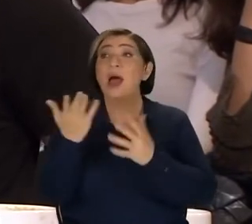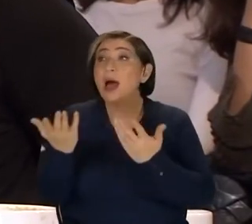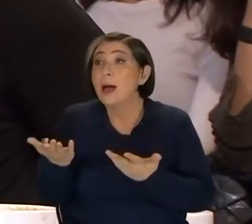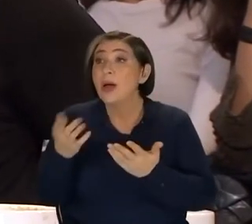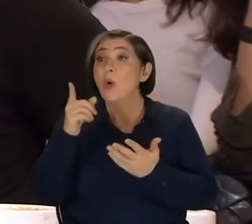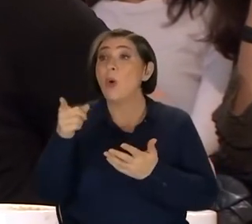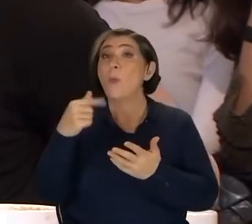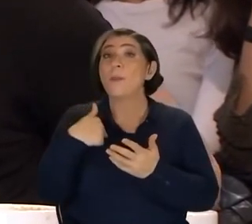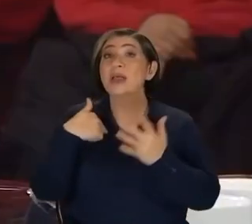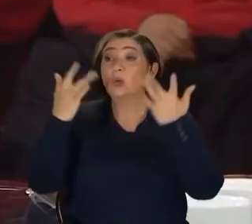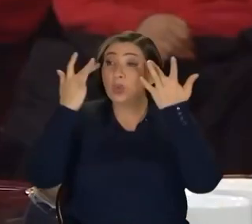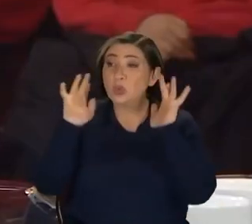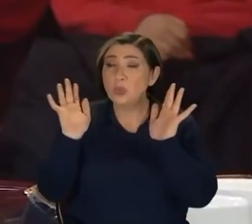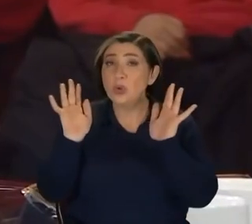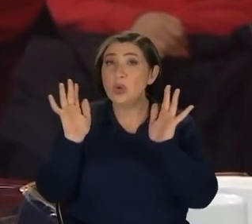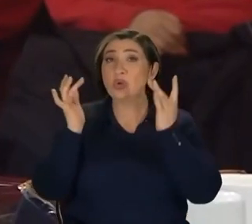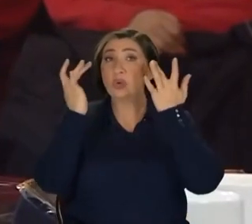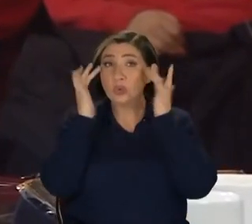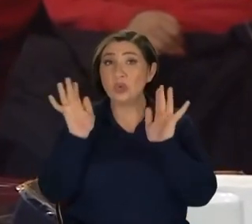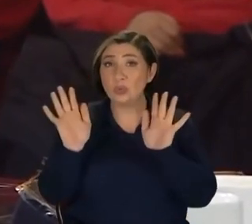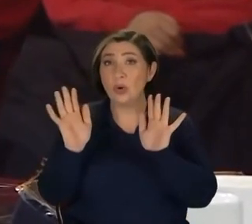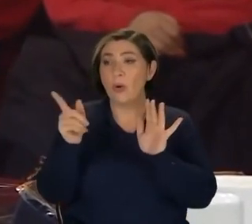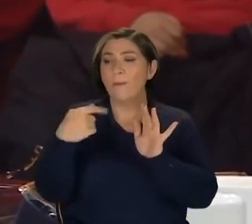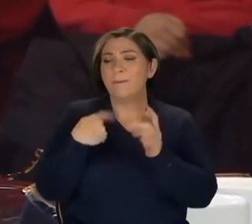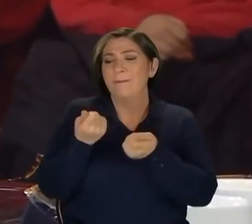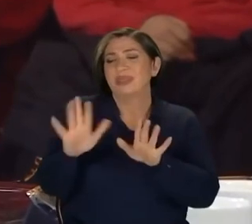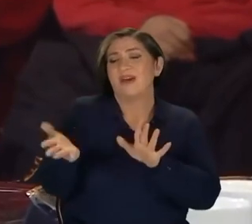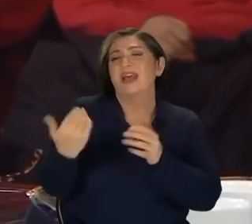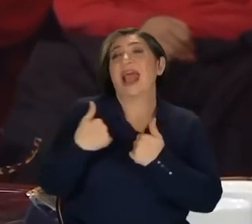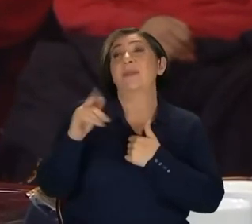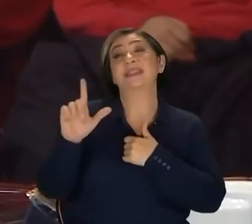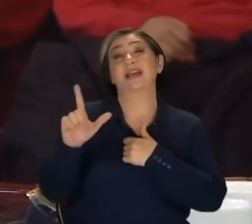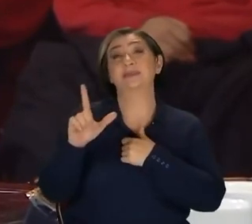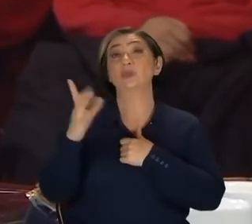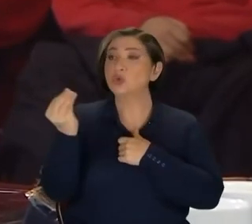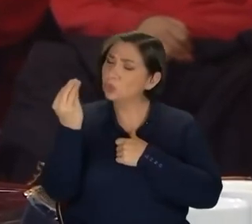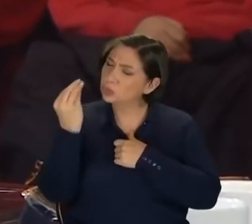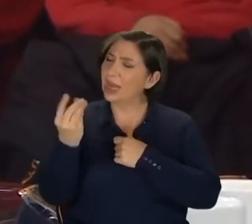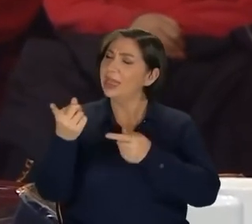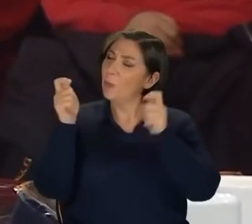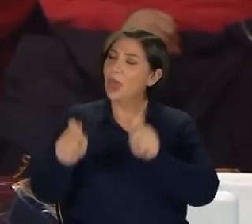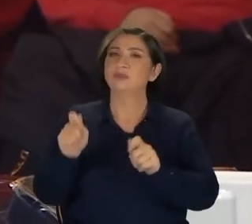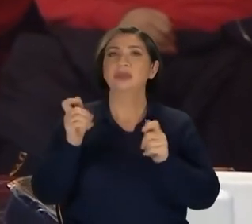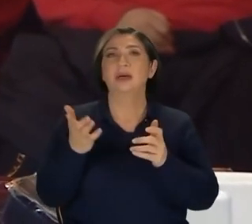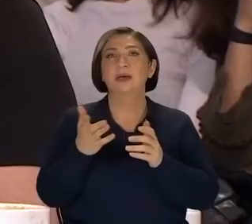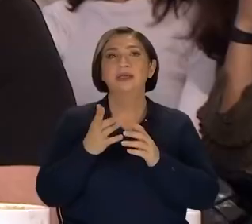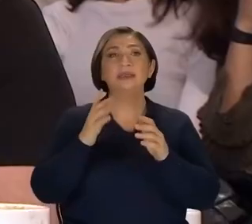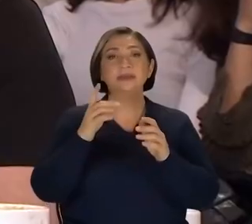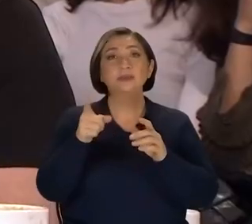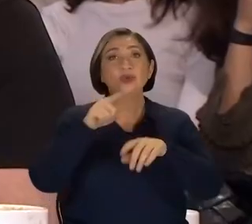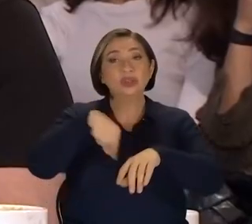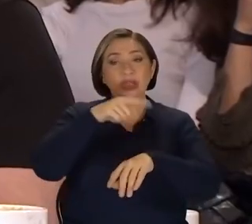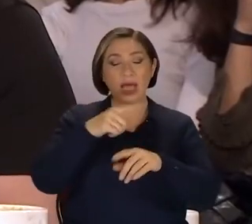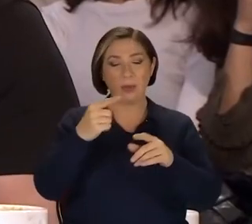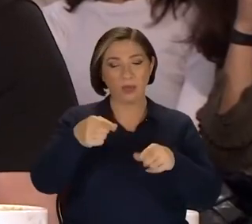ama o çünkü bana kültür mü? Kültür mü? O bana bedava gelmeli. Çok güzel. İyi ki böyle yapmışlar. Ya çağ aslında